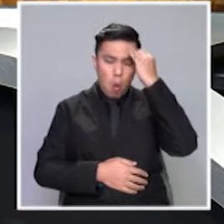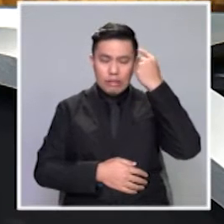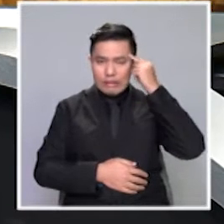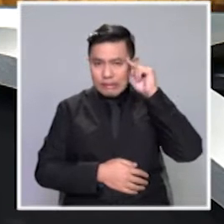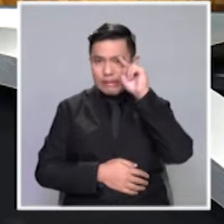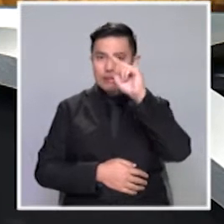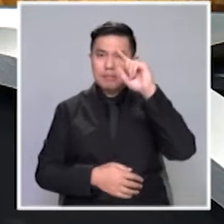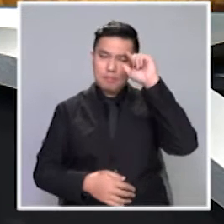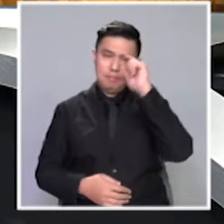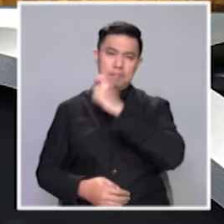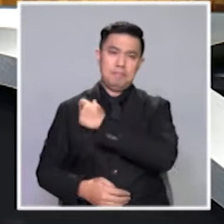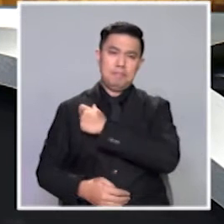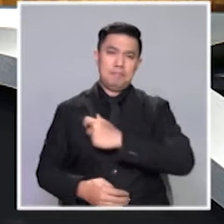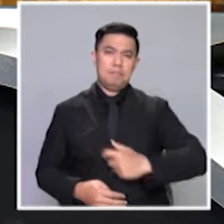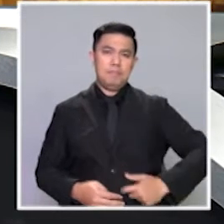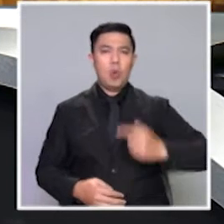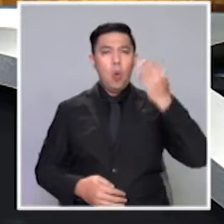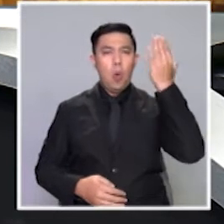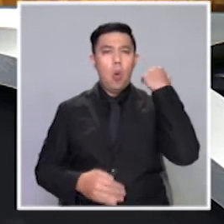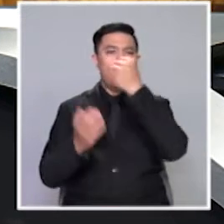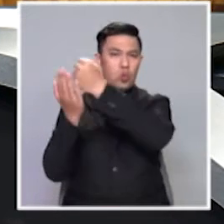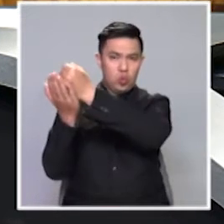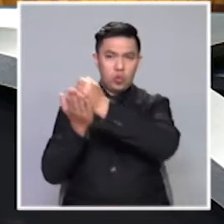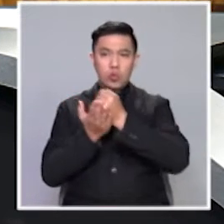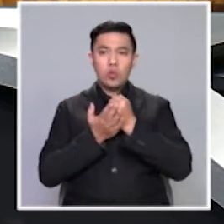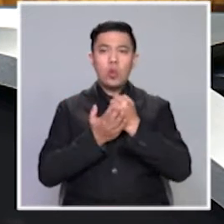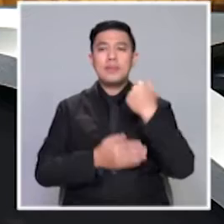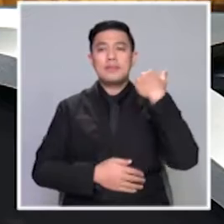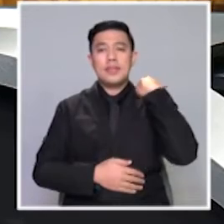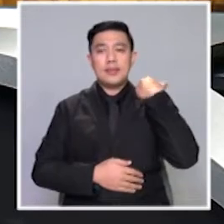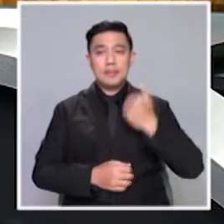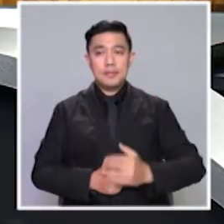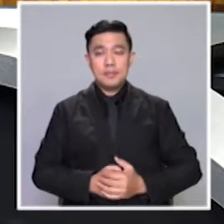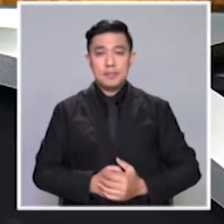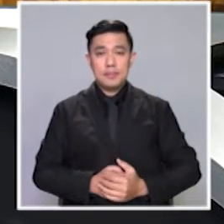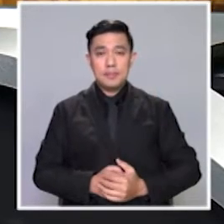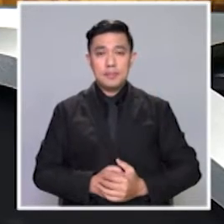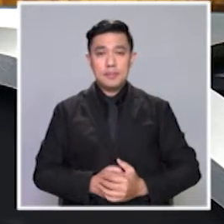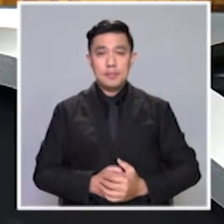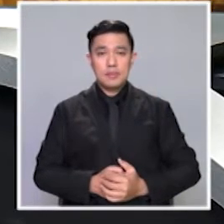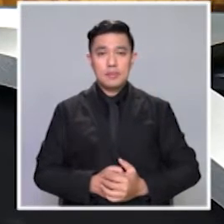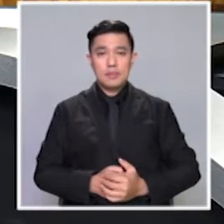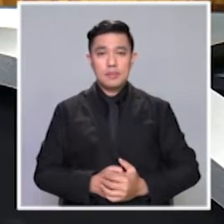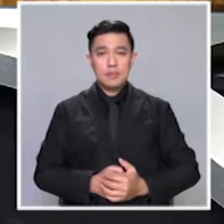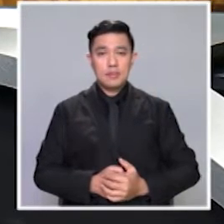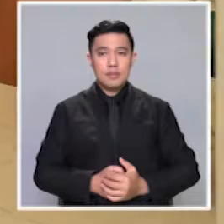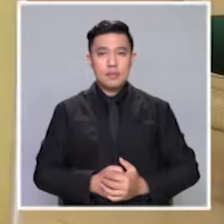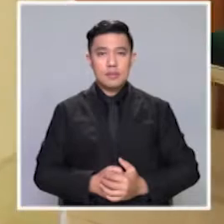รำลึกถึงพระมหากรุณาธิคุณของพระบาทสมเด็จพระประมินทรมหาภูมิพลอดุลยเดชครับ